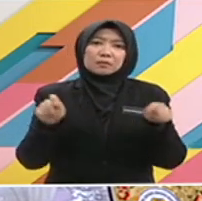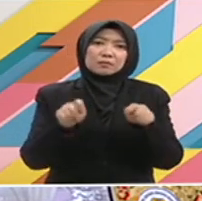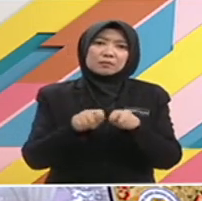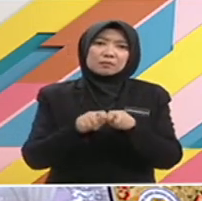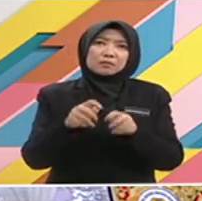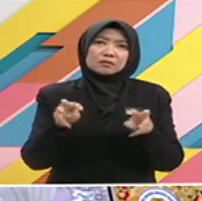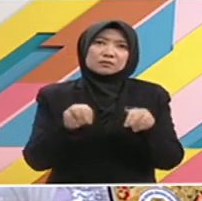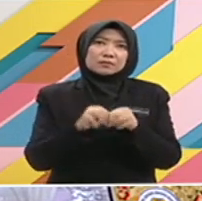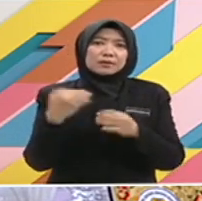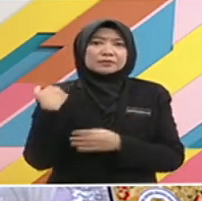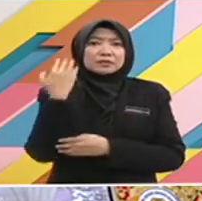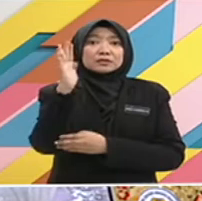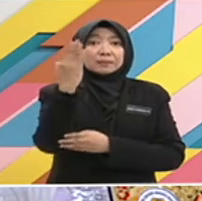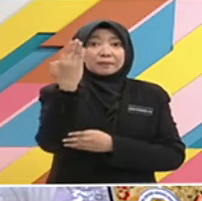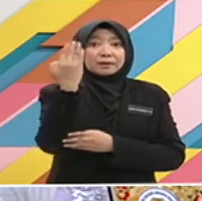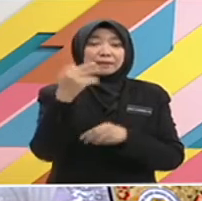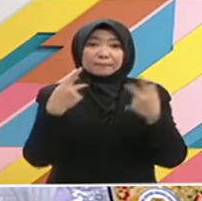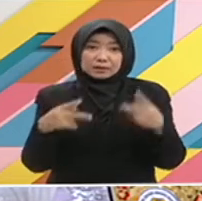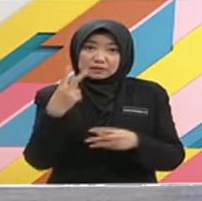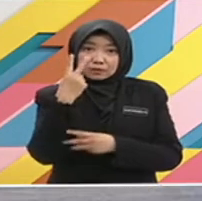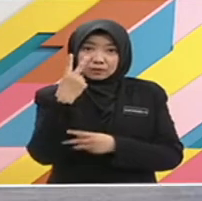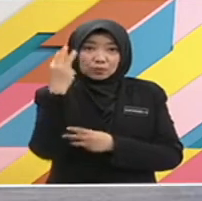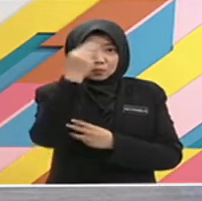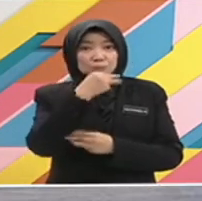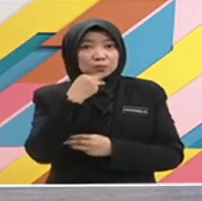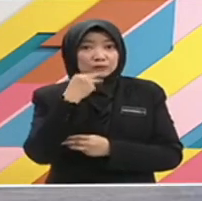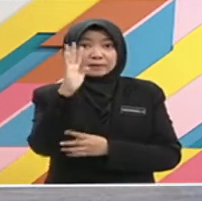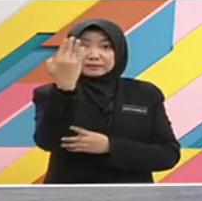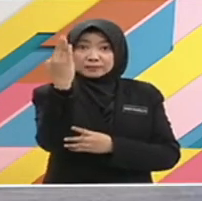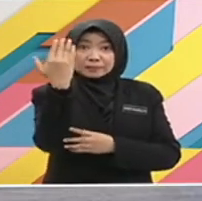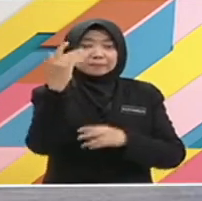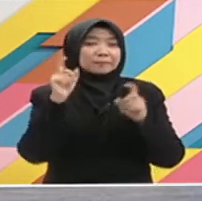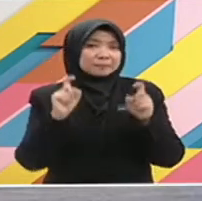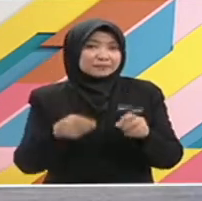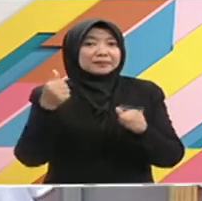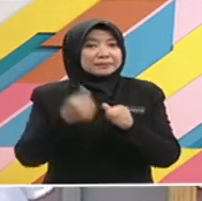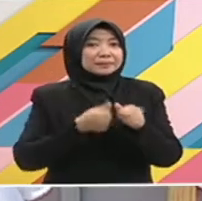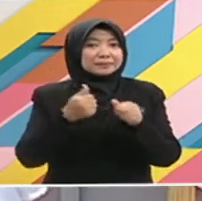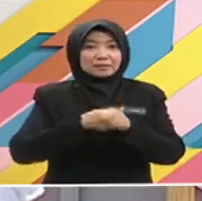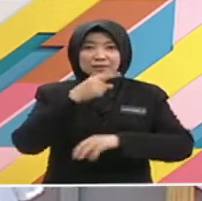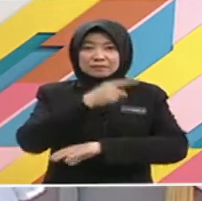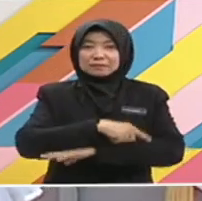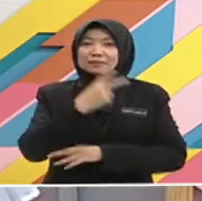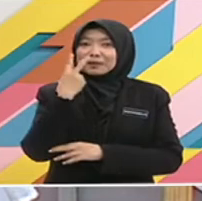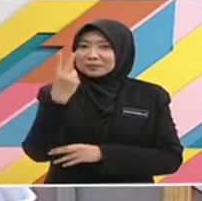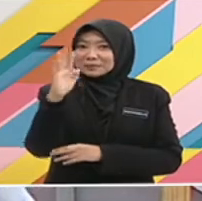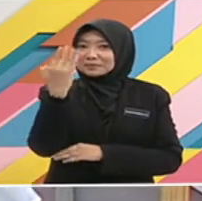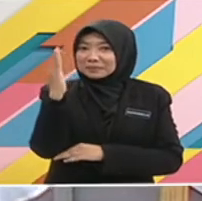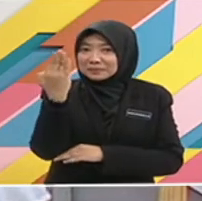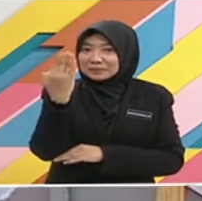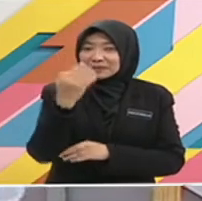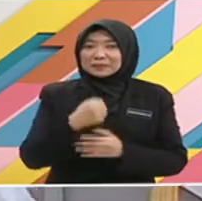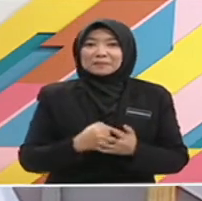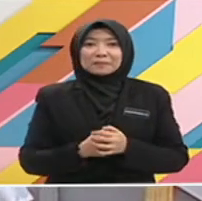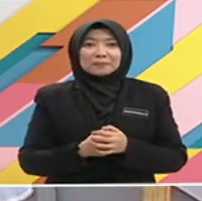pandangan cermin. Mira pernah tengok wajah dekat cermin mesti hari-hari kan? Saya tengok cermin cikgu. Saya nampak macam wajah